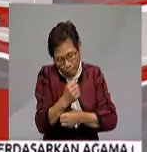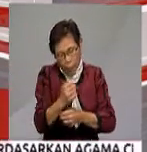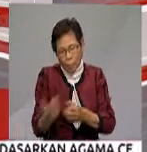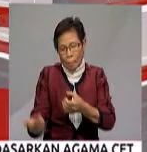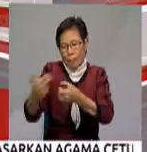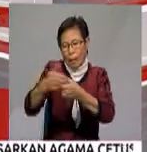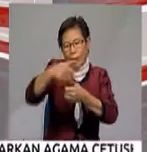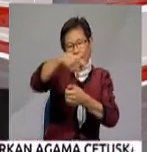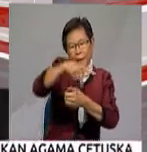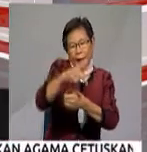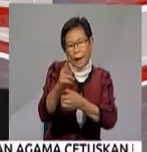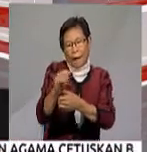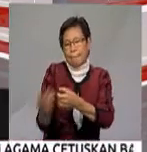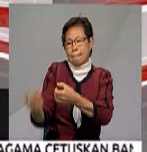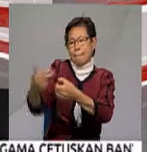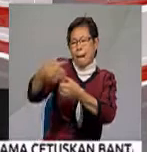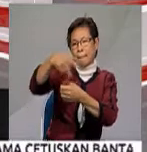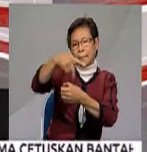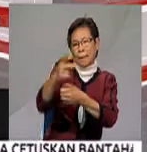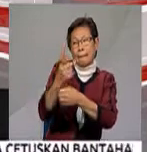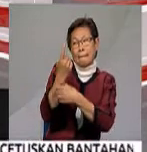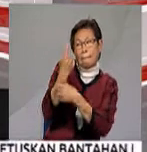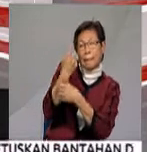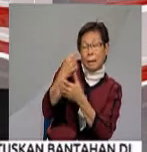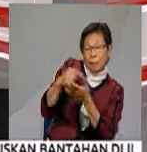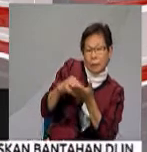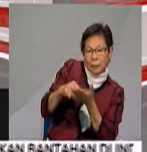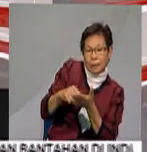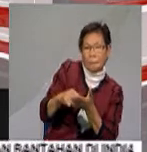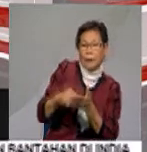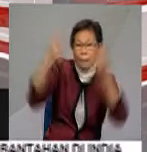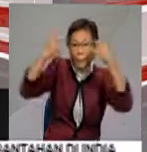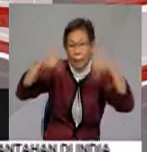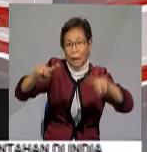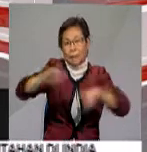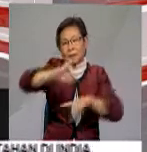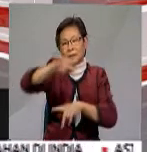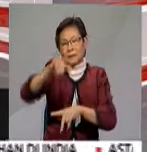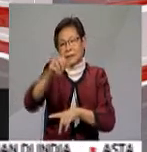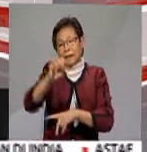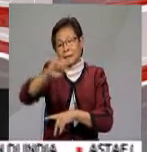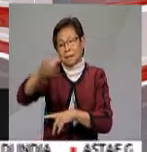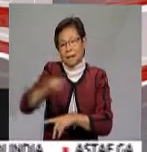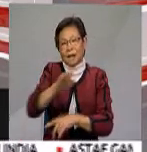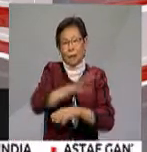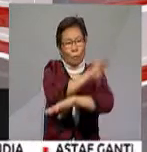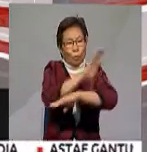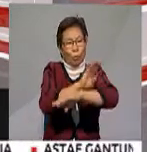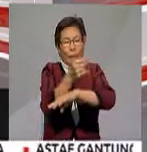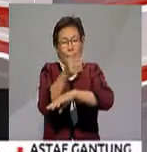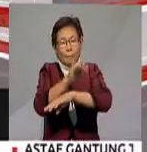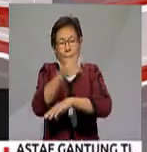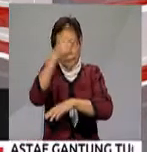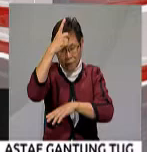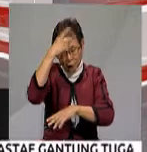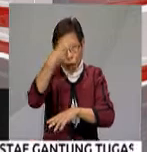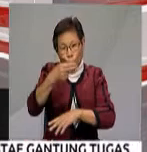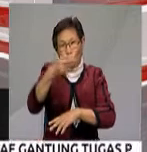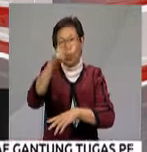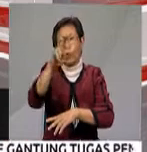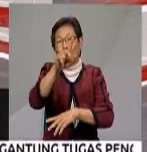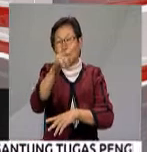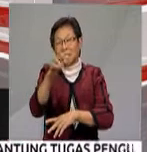Parti Komunis Malaya PKM baru-baru ini. Pengarah Jabatan Siasatan Jenayah Bukit Aman, Datuk Hukzir Muhammad dalam